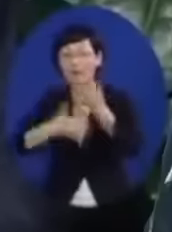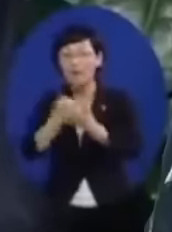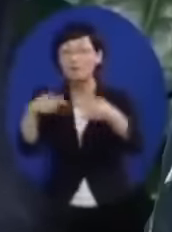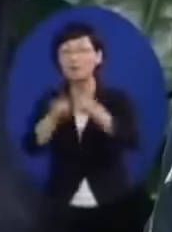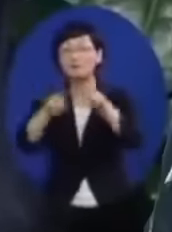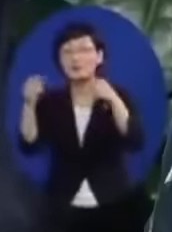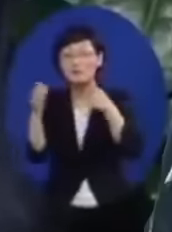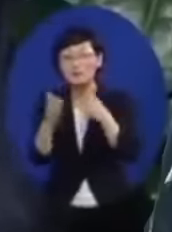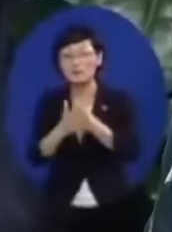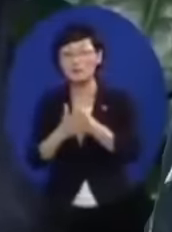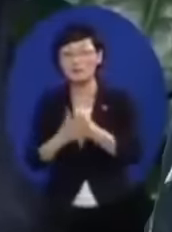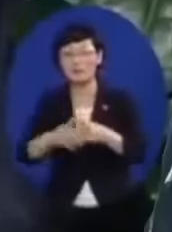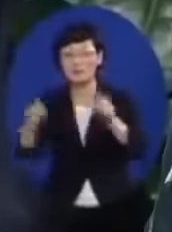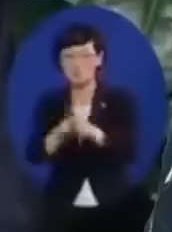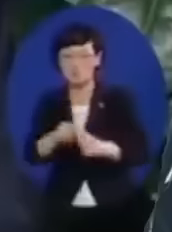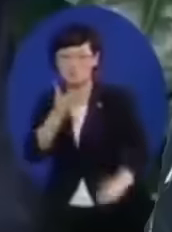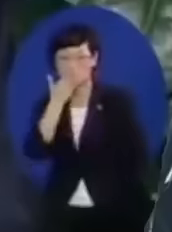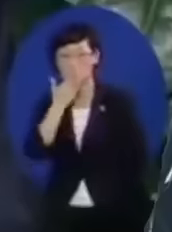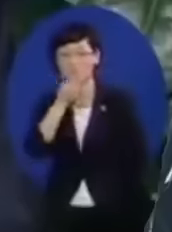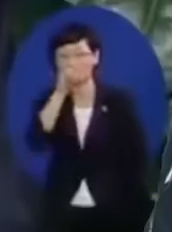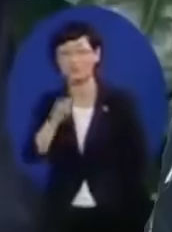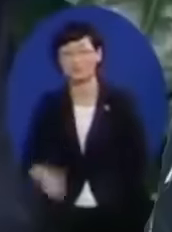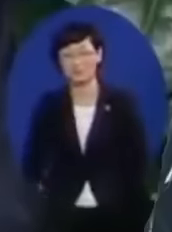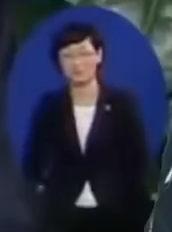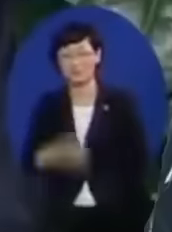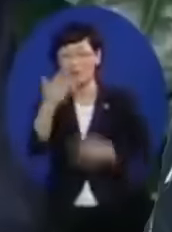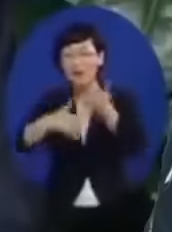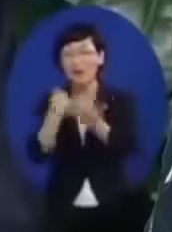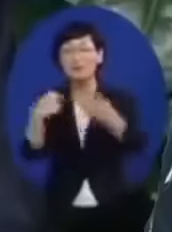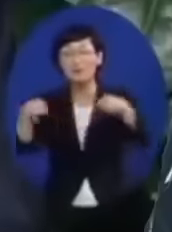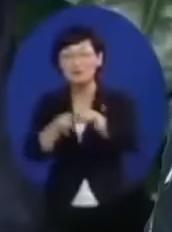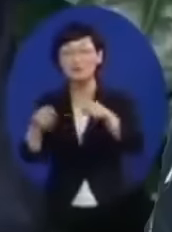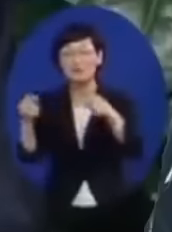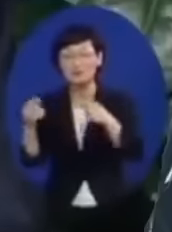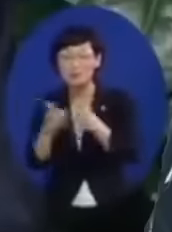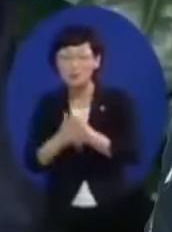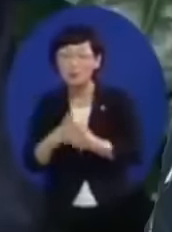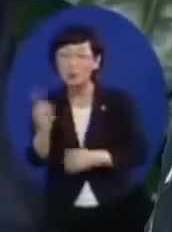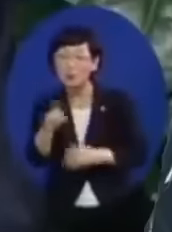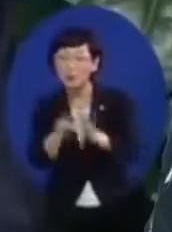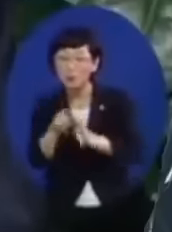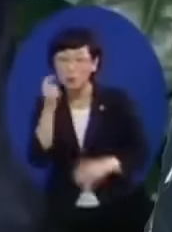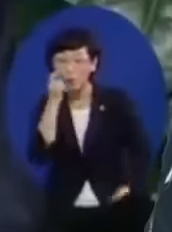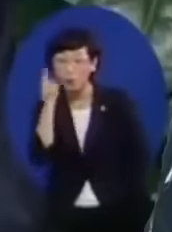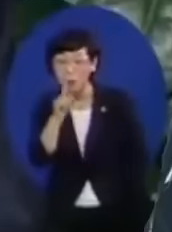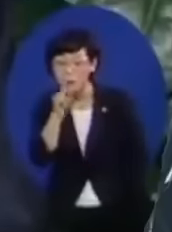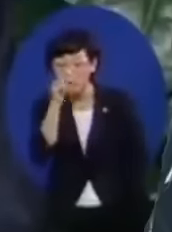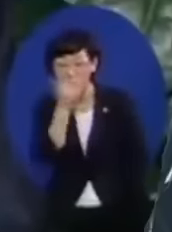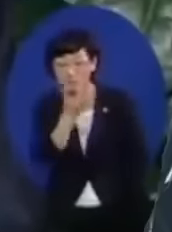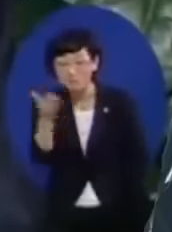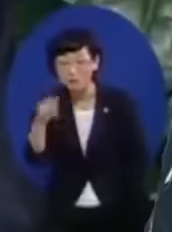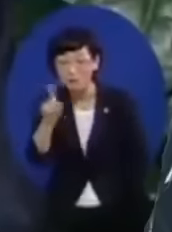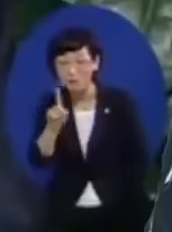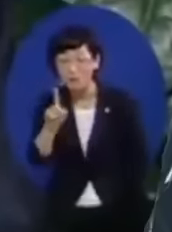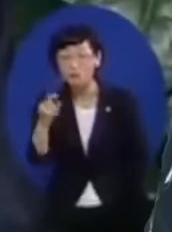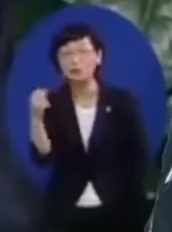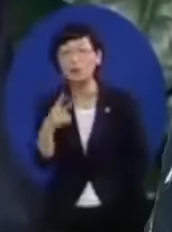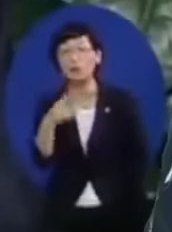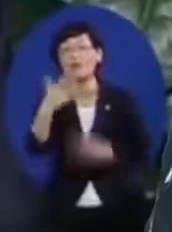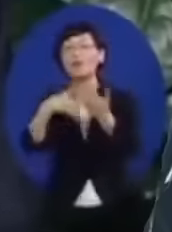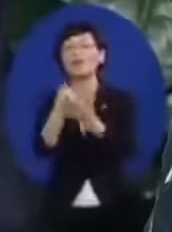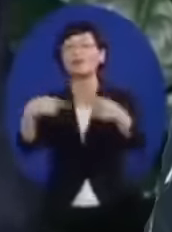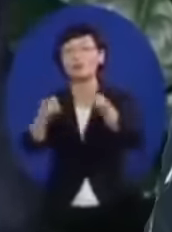때문에 믿을 수가 있습니다. 하나님이 같이 계신데 못 믿을 것이 무엇입니까? 그리고 하나님이 같이